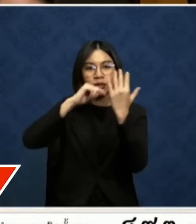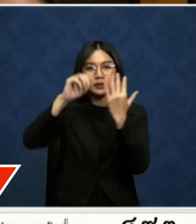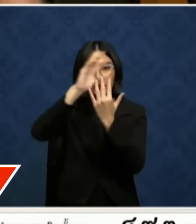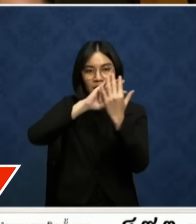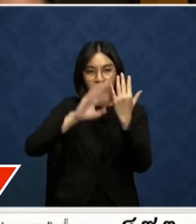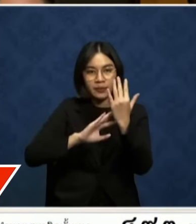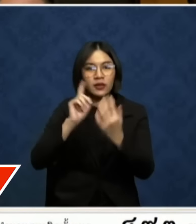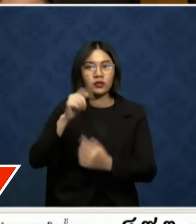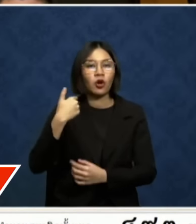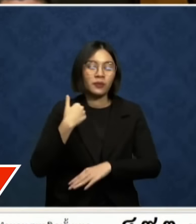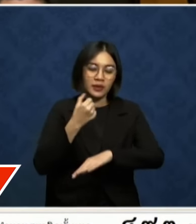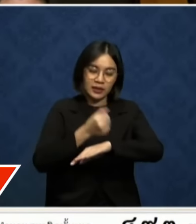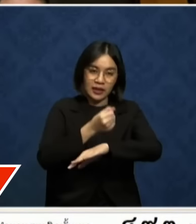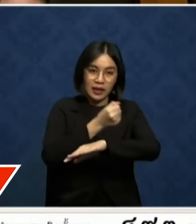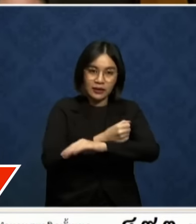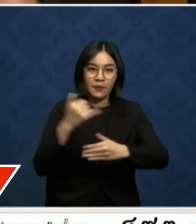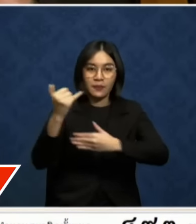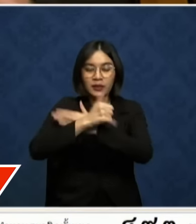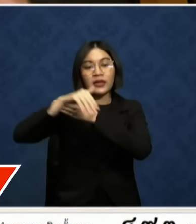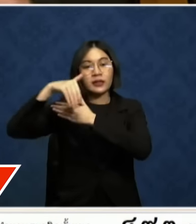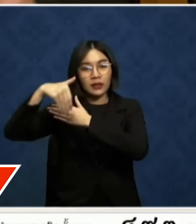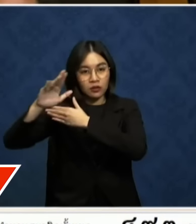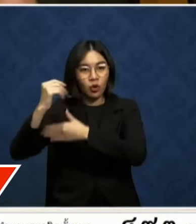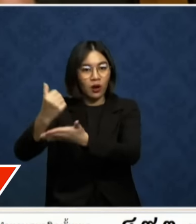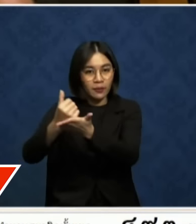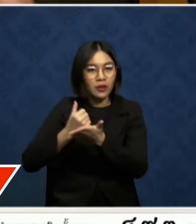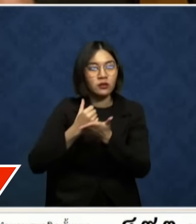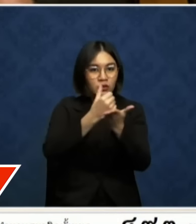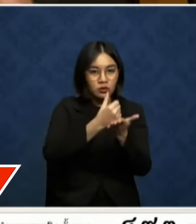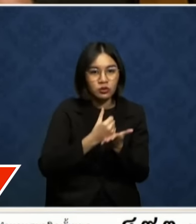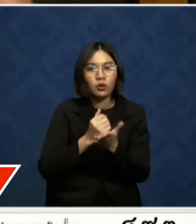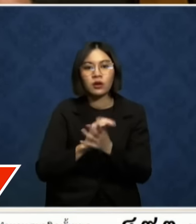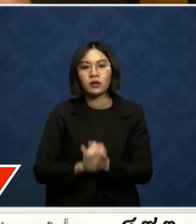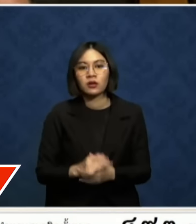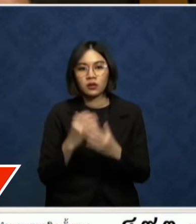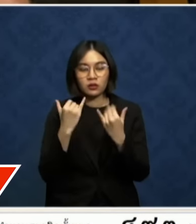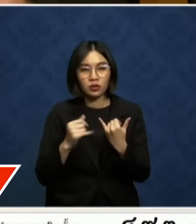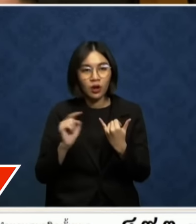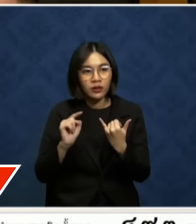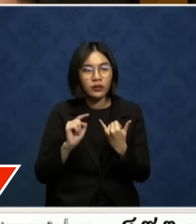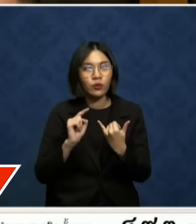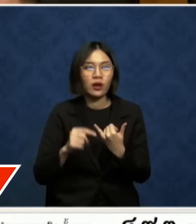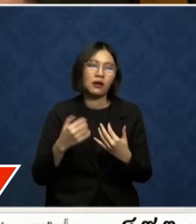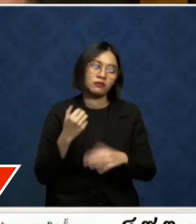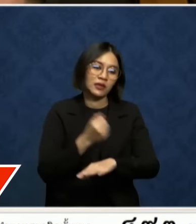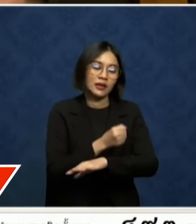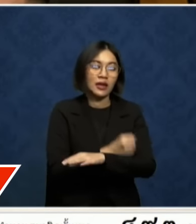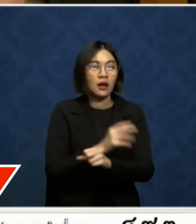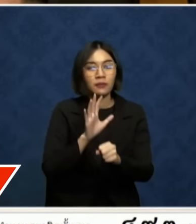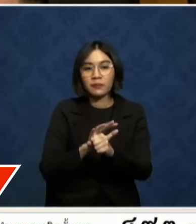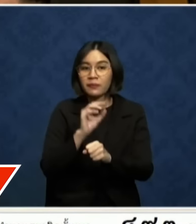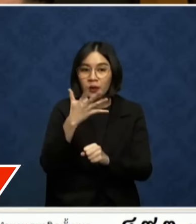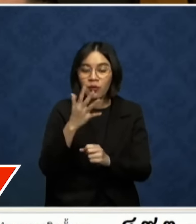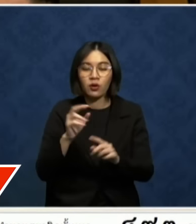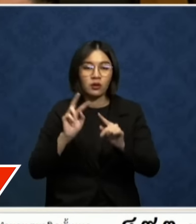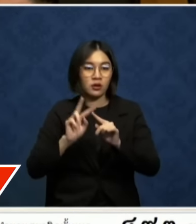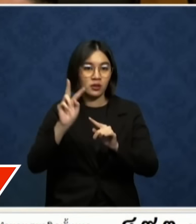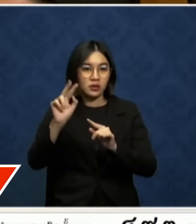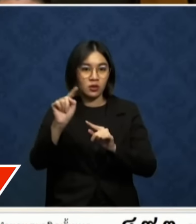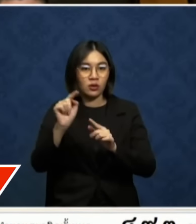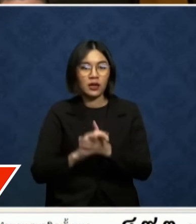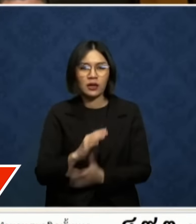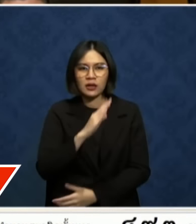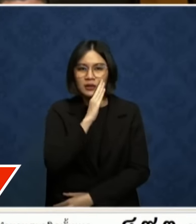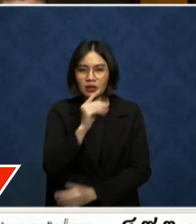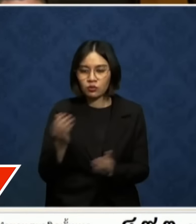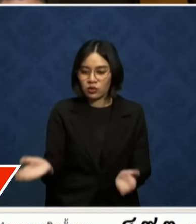พึ่งพาแรงงานนะครับจากต่างประเทศอยู่มากนะครับเรากำลังอยู่ในช่วงเวลาที่ขาดแคลนแรงงานกับประการที่สองก็คือว่าหากเ